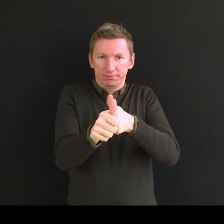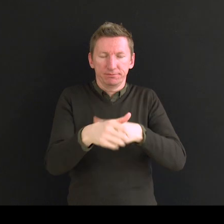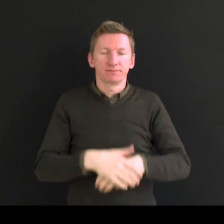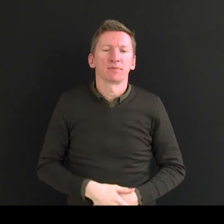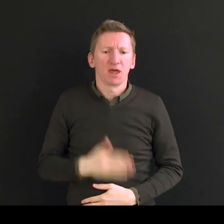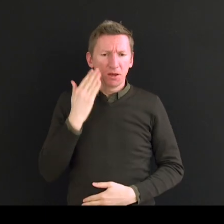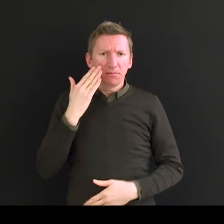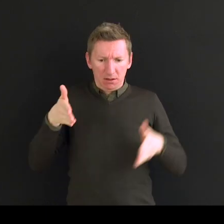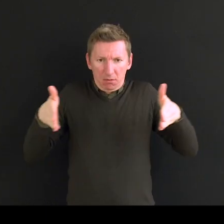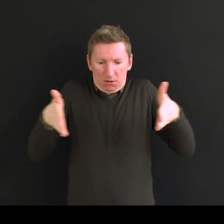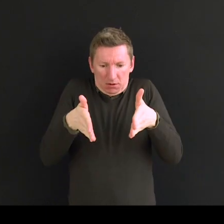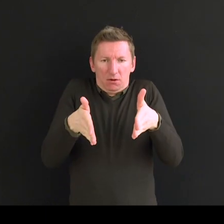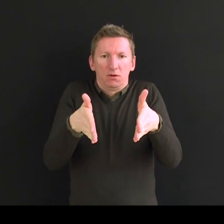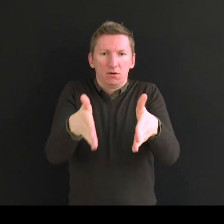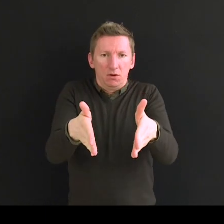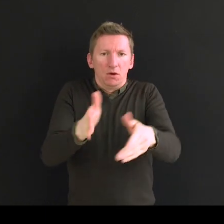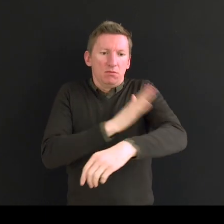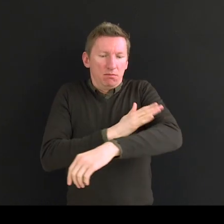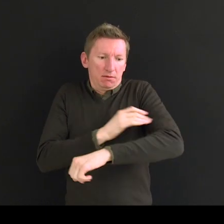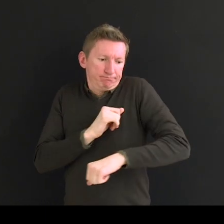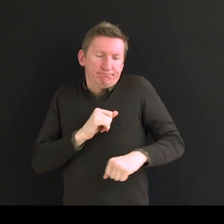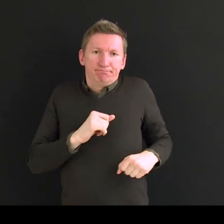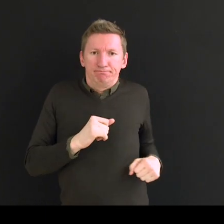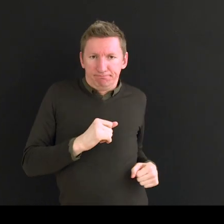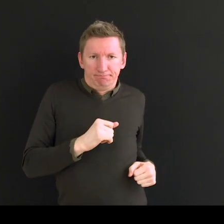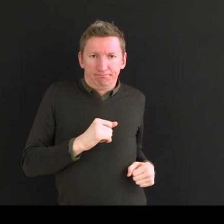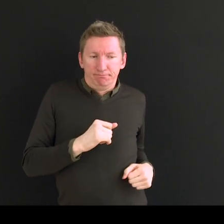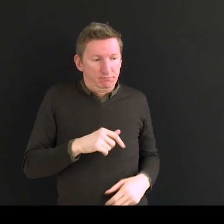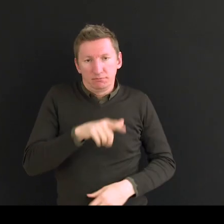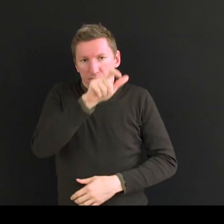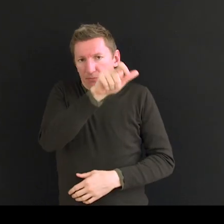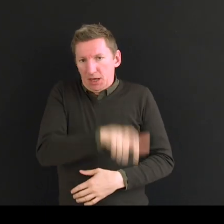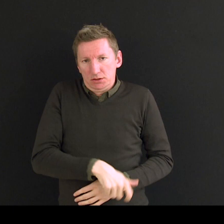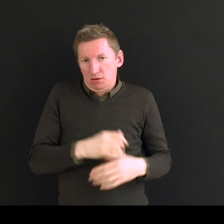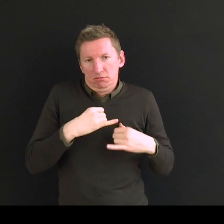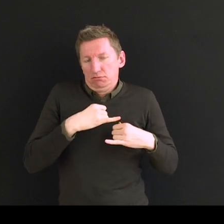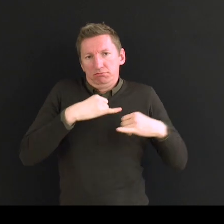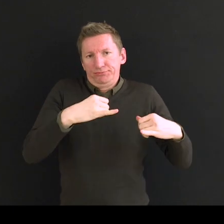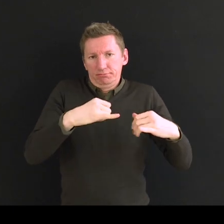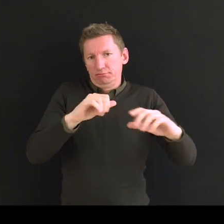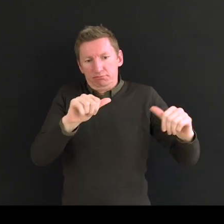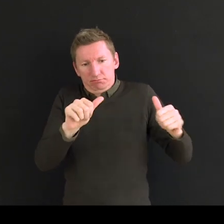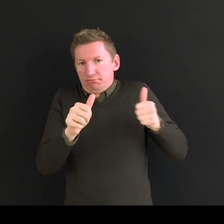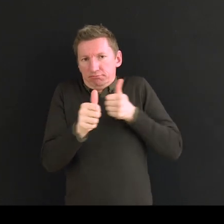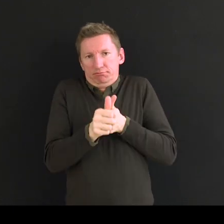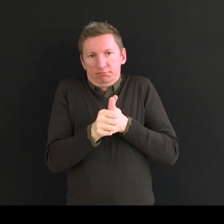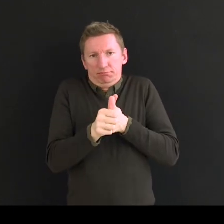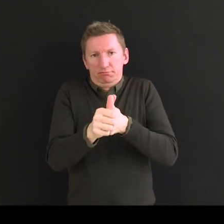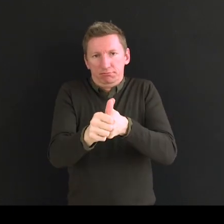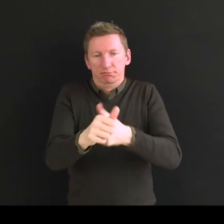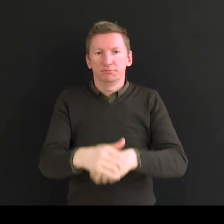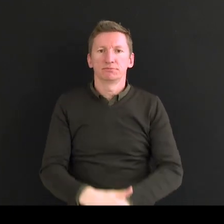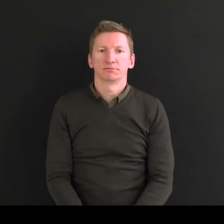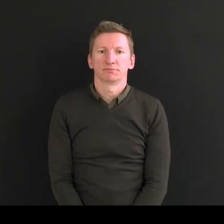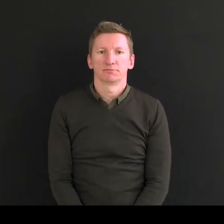étroit, poussez votre bras conducteur vers le milieu de votre dos. La personne guidée s'en rendra compte et marchera automatiquement derrière